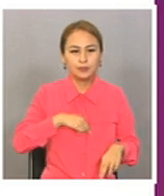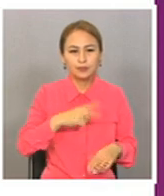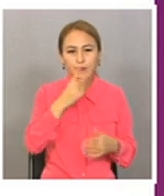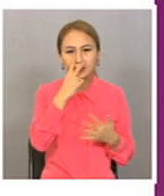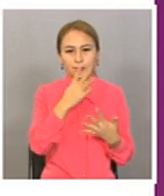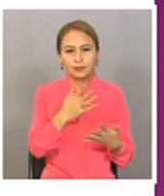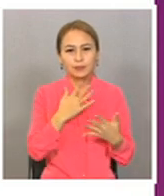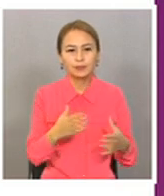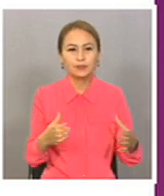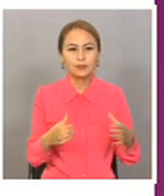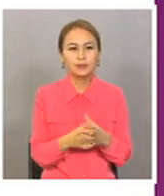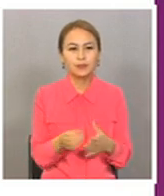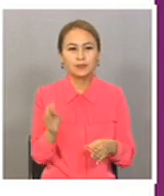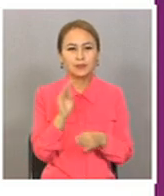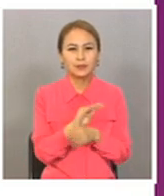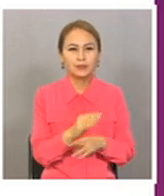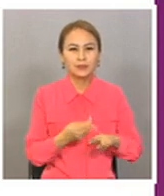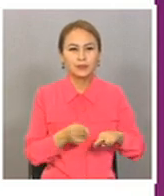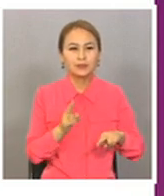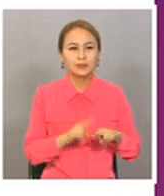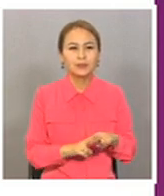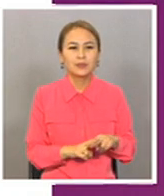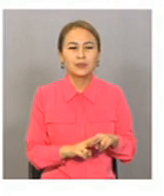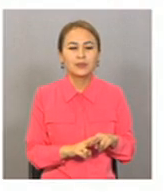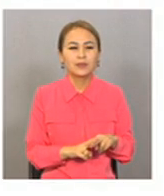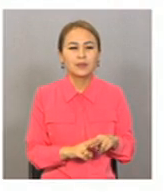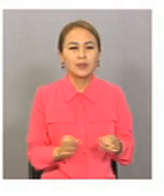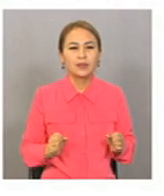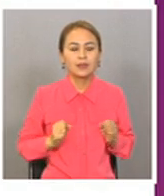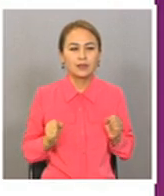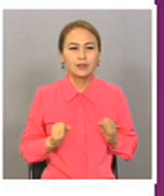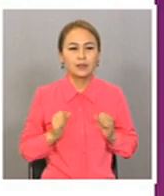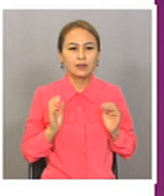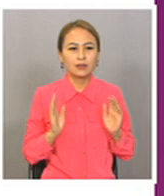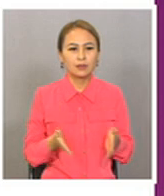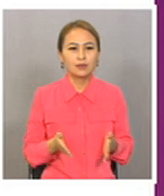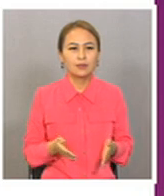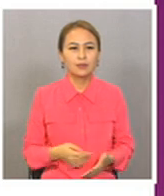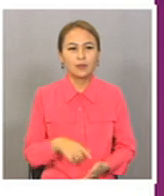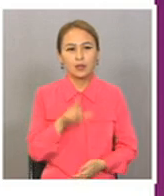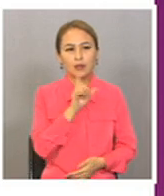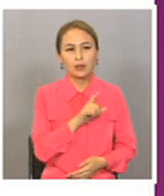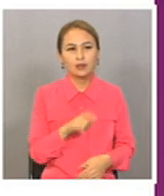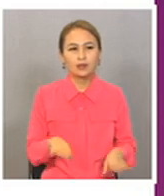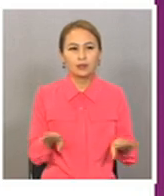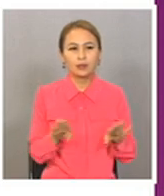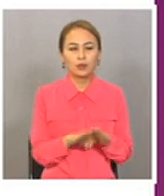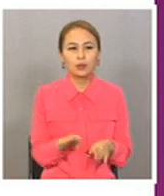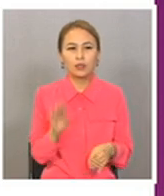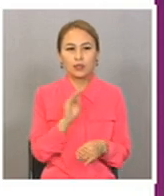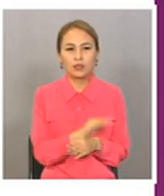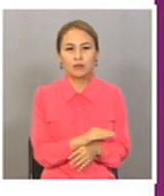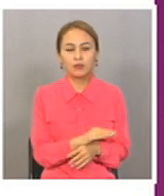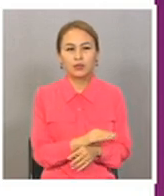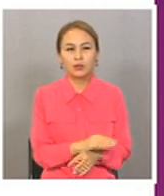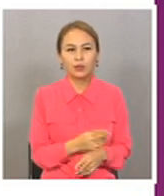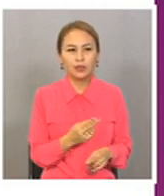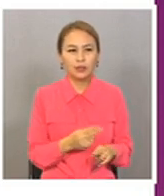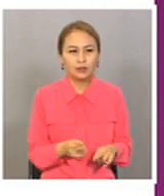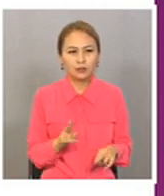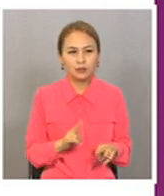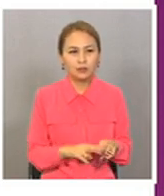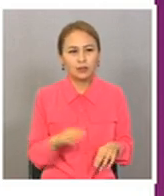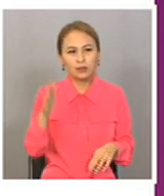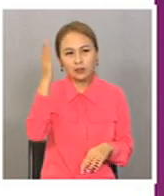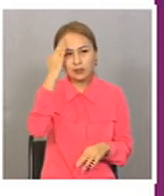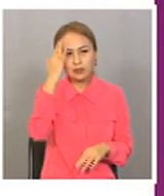жағымсыз қасиеттерді жөндеуге тырысады. Ал кейіпкер бала бойынша портрет білімге